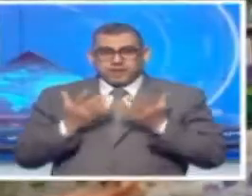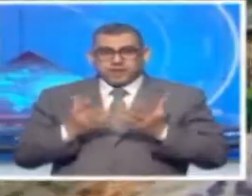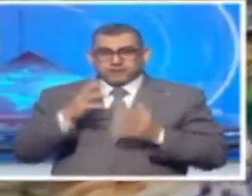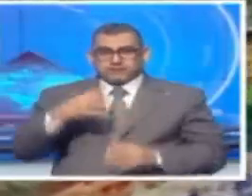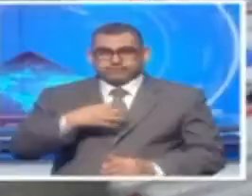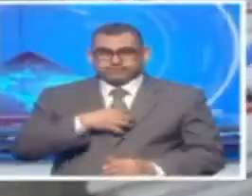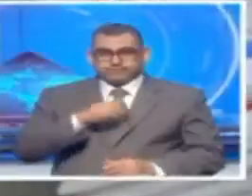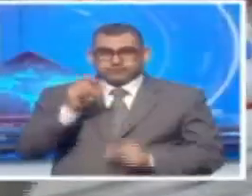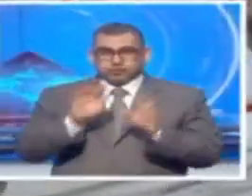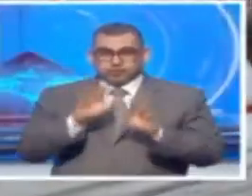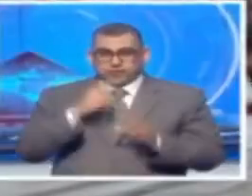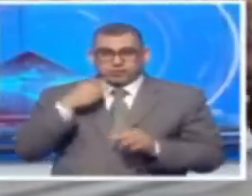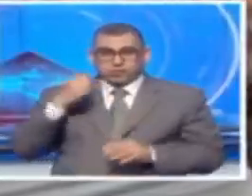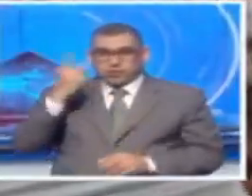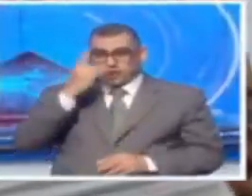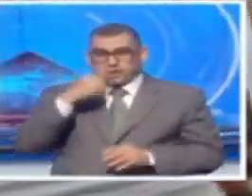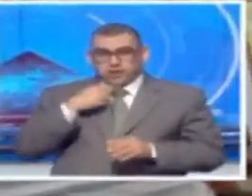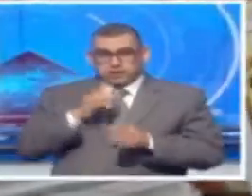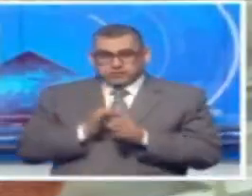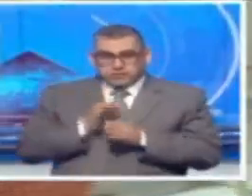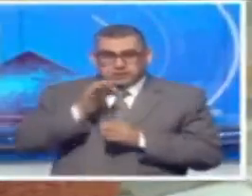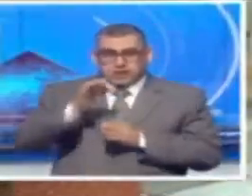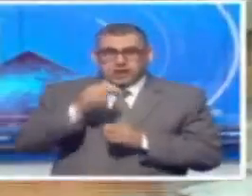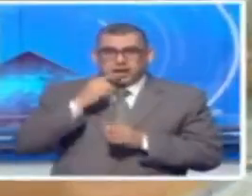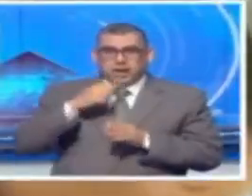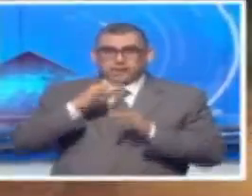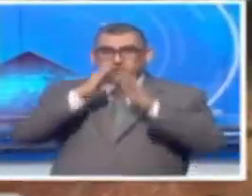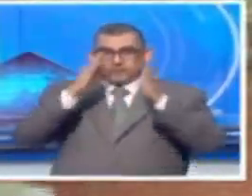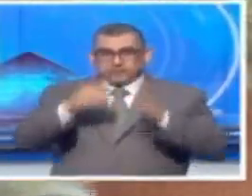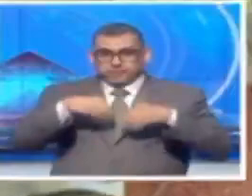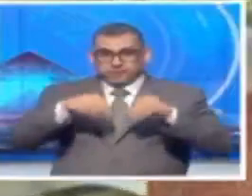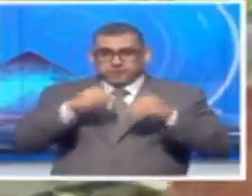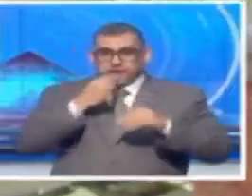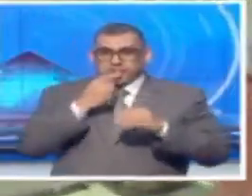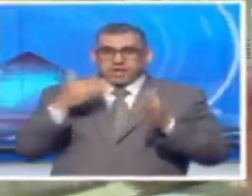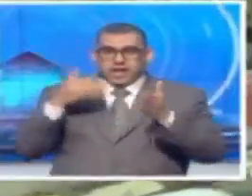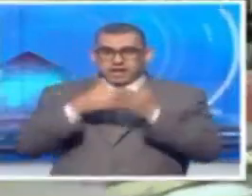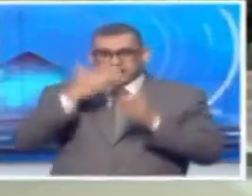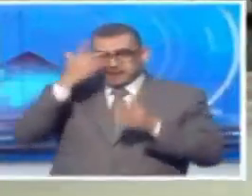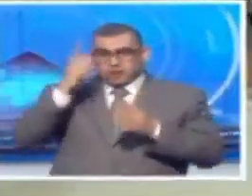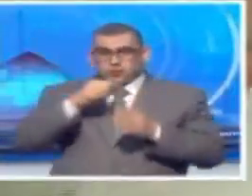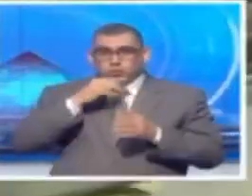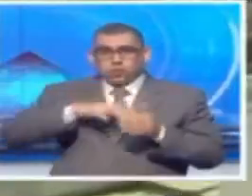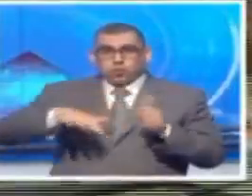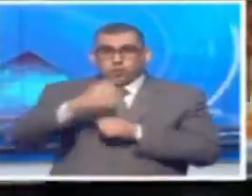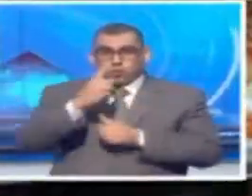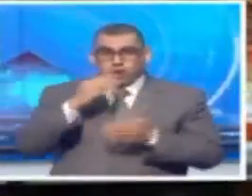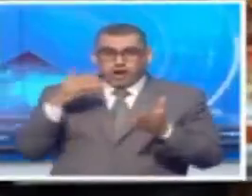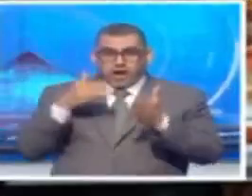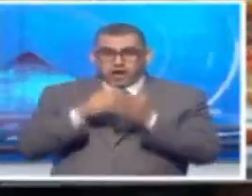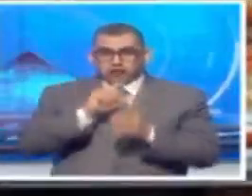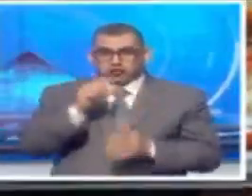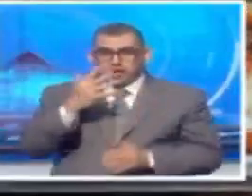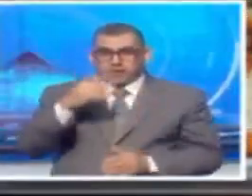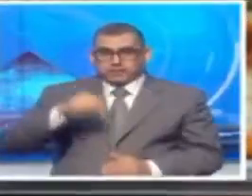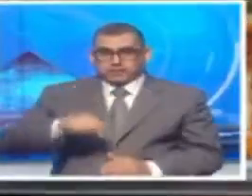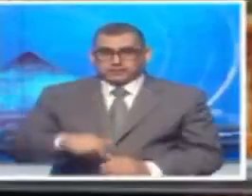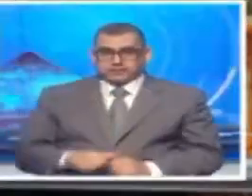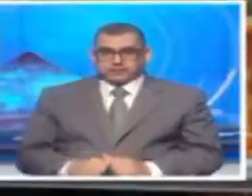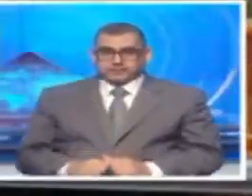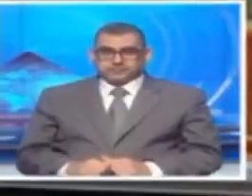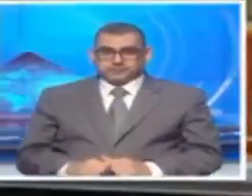تخفيفا عن المواطنين، الداخلية تقرر مدى عمل منافذ أمان لنهاية العام ومبادرة كلنا واحد حتى مطلع الشهر